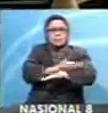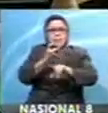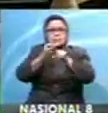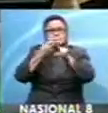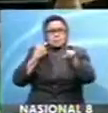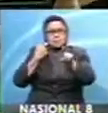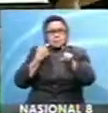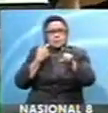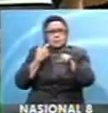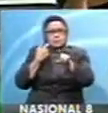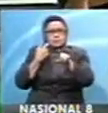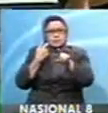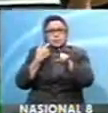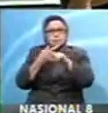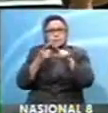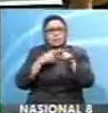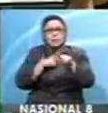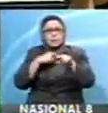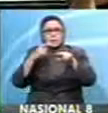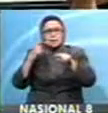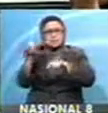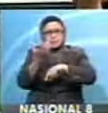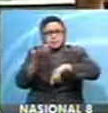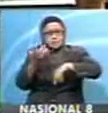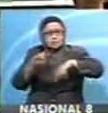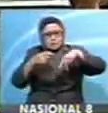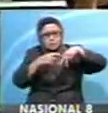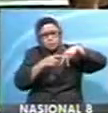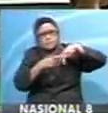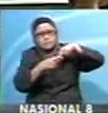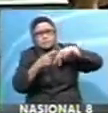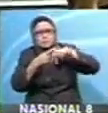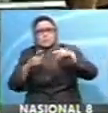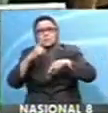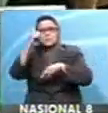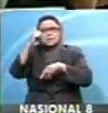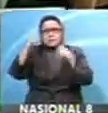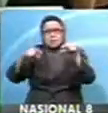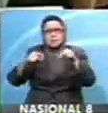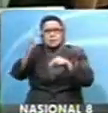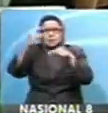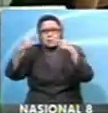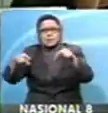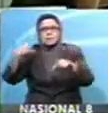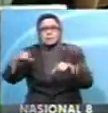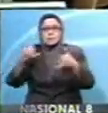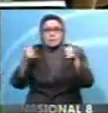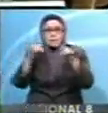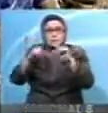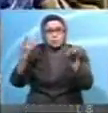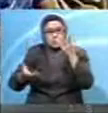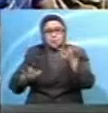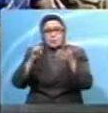Skopje yang dibuat untuk Bluetooth ya semakin fashion game2 game takde main tapi mungkin gitu ketiga dia akan